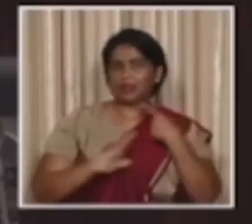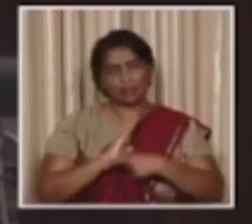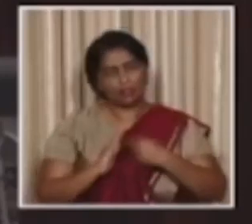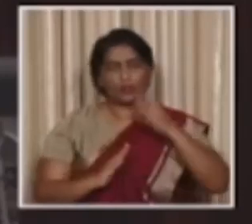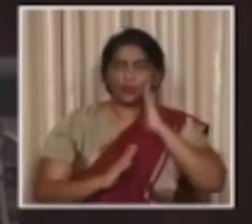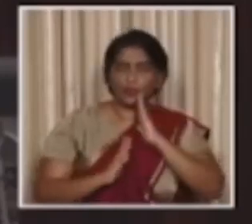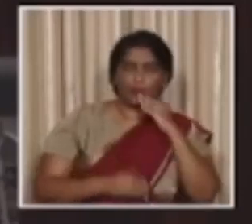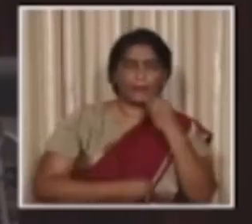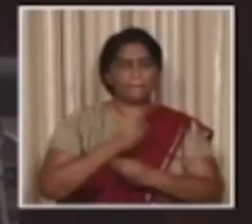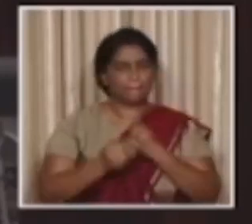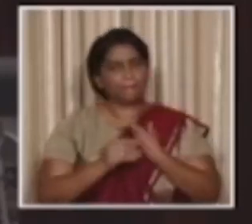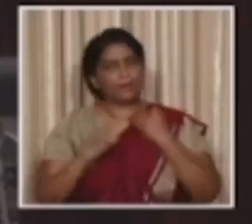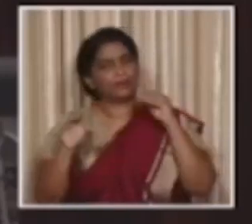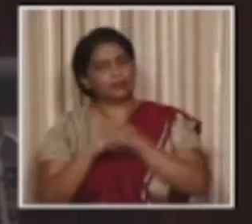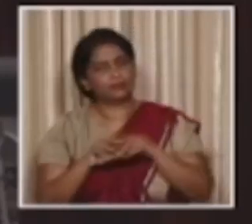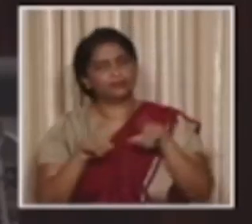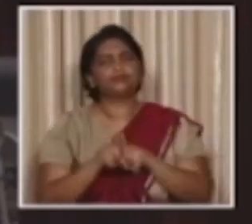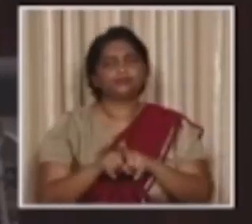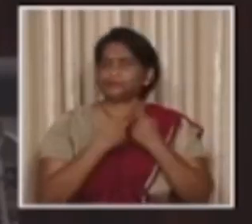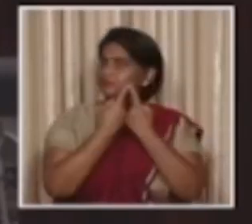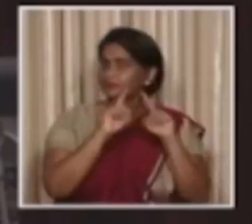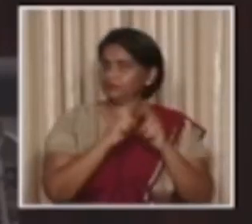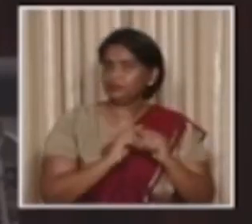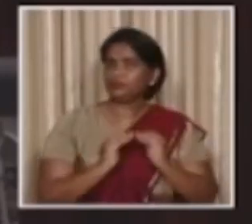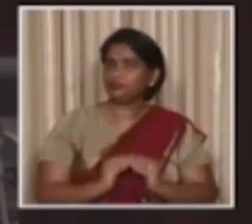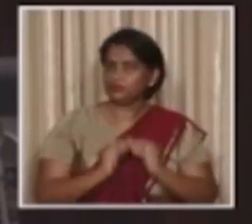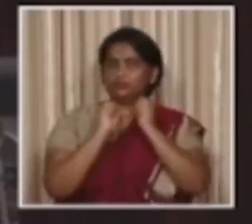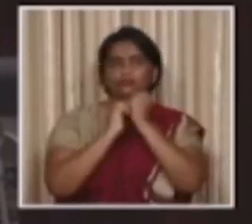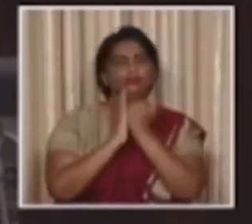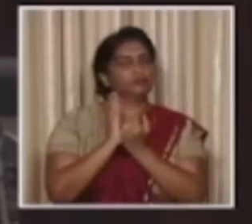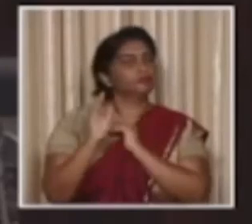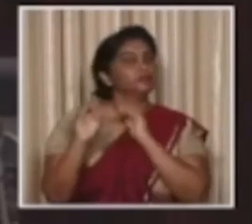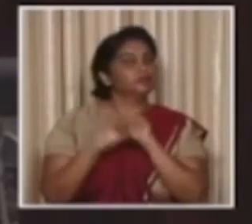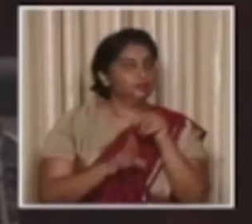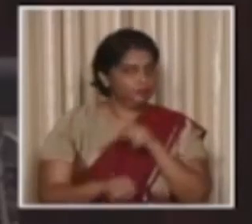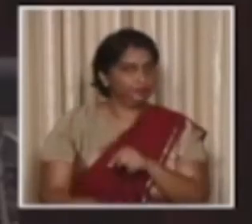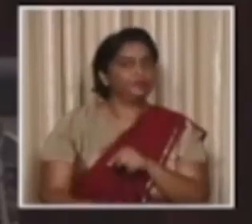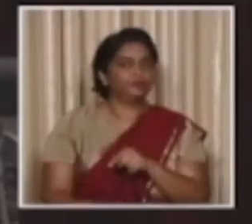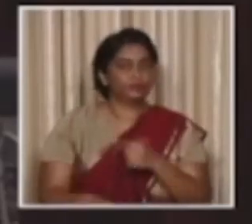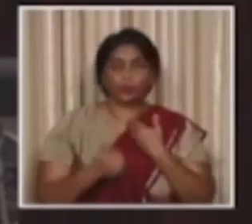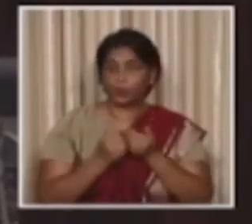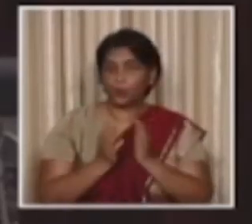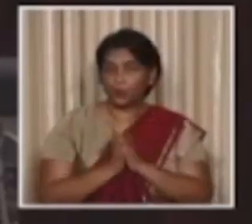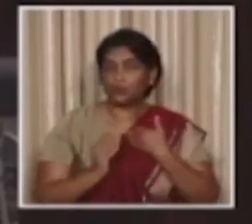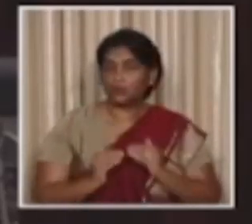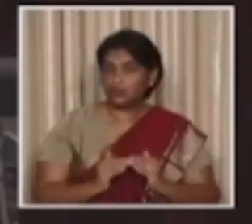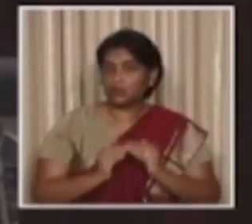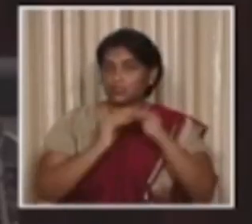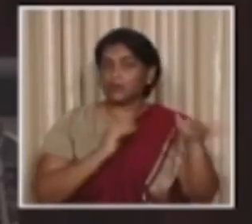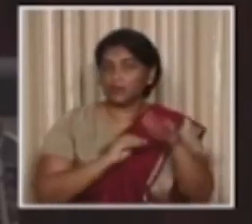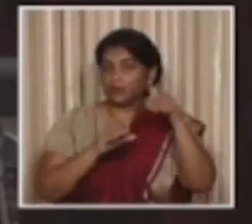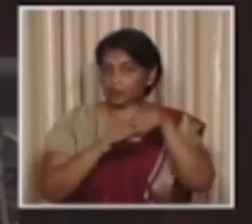විදේශීය ආයෝජකයෝ, ඒ වගේම විවිධ සංවර්ධන වැඩසටහන් කිරීමේදී මේ තමන් ඒ අදාළ සංවර්ධනය කරන